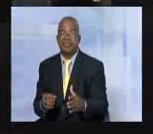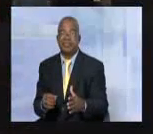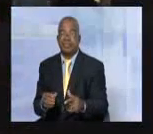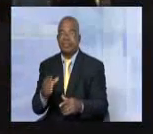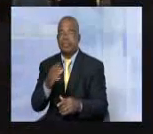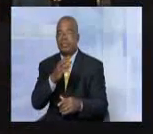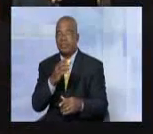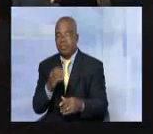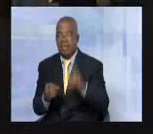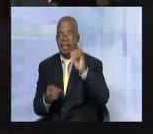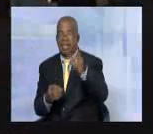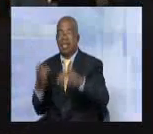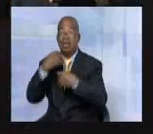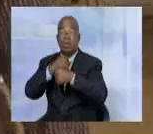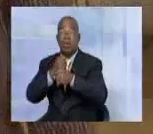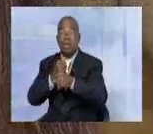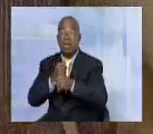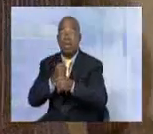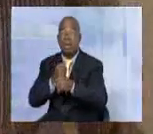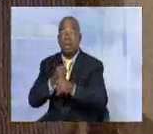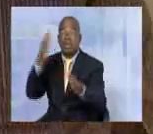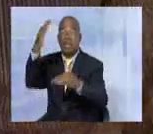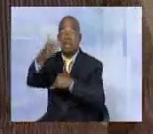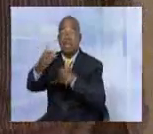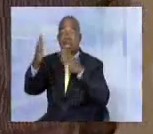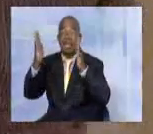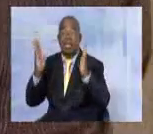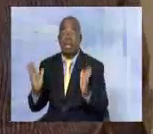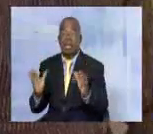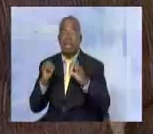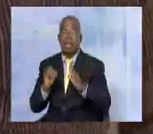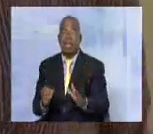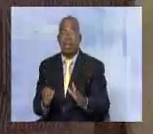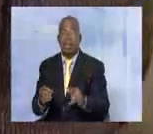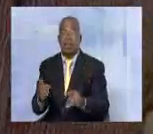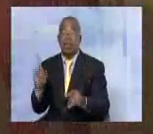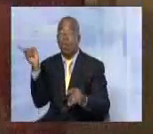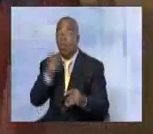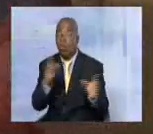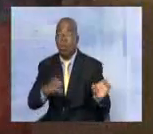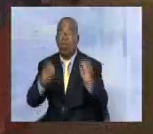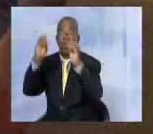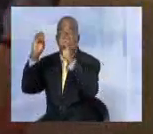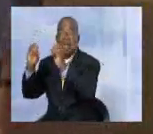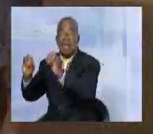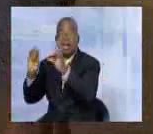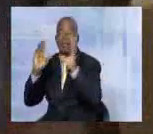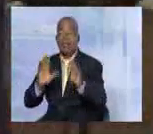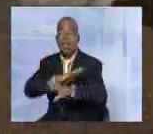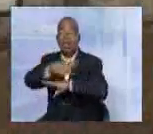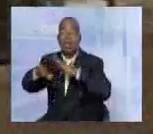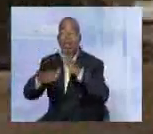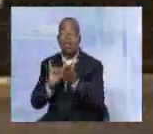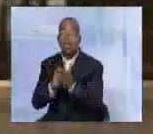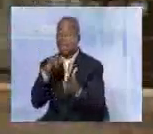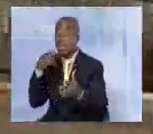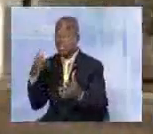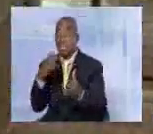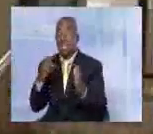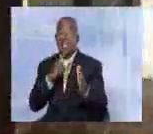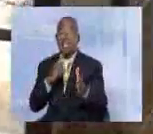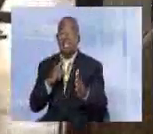devenu le rendez-vous des branchés. Le maître de lieu ici, c'est Aaron, 22 ans. Un Américain tombé sous le charme